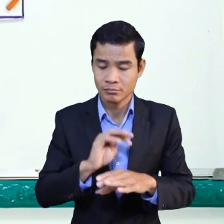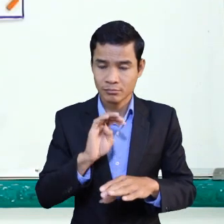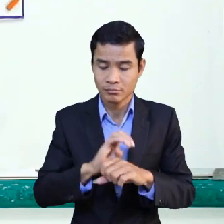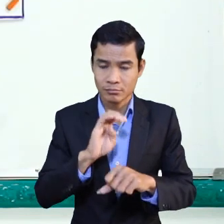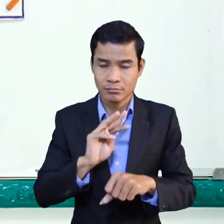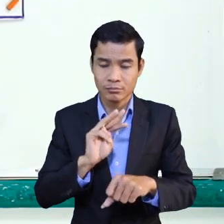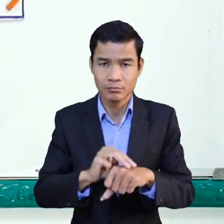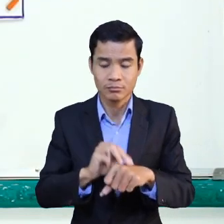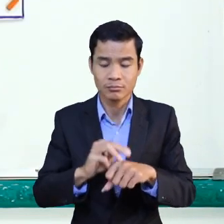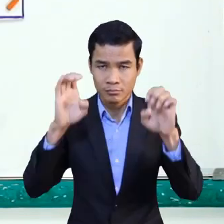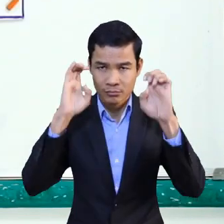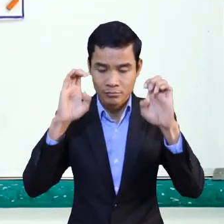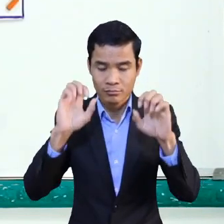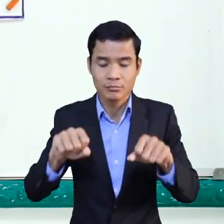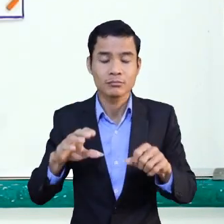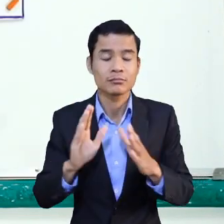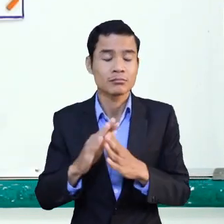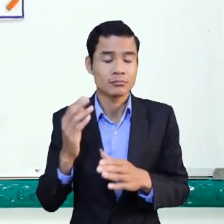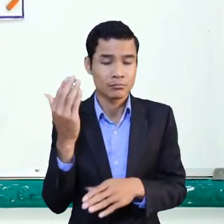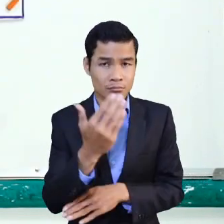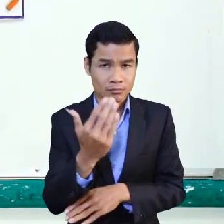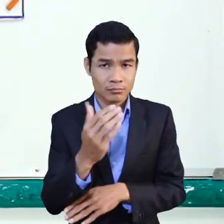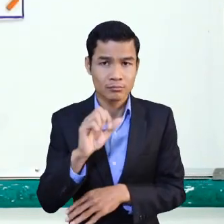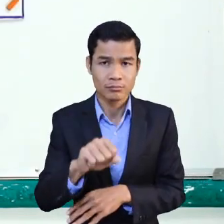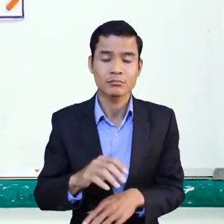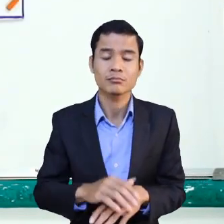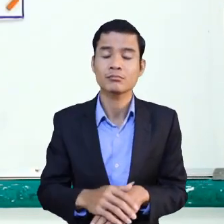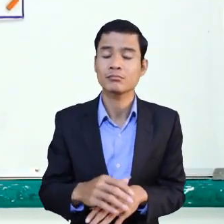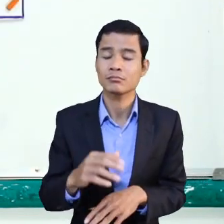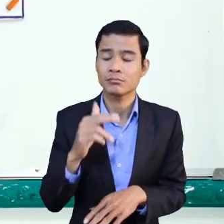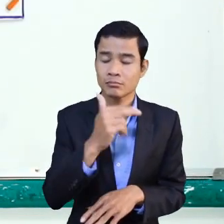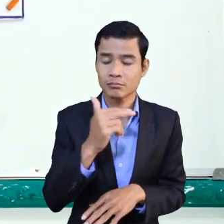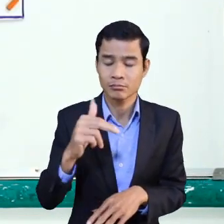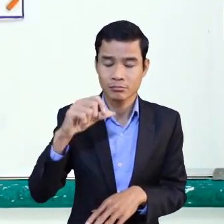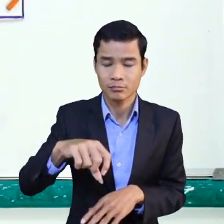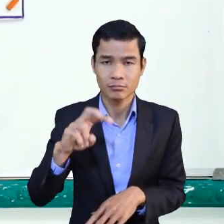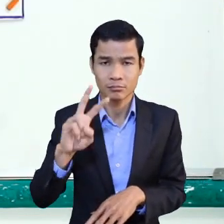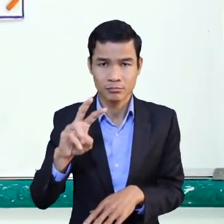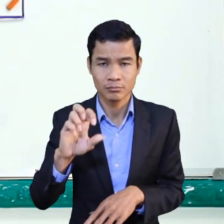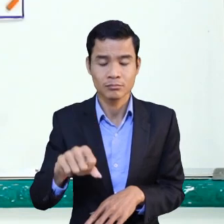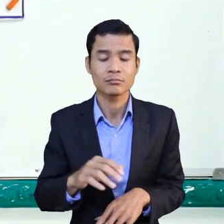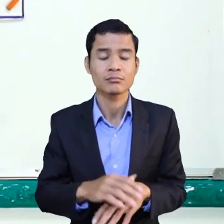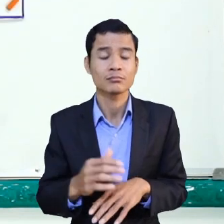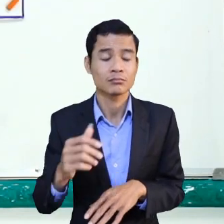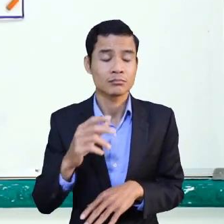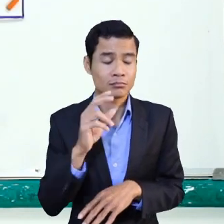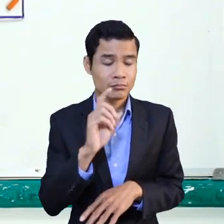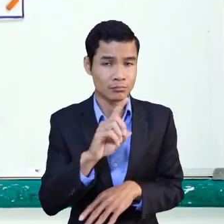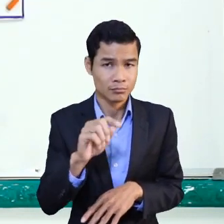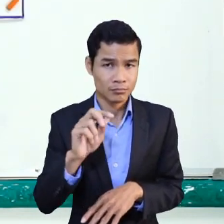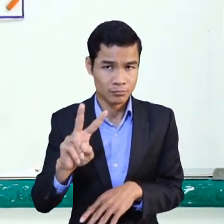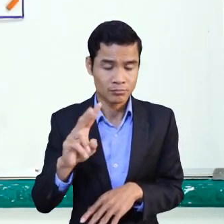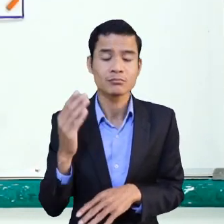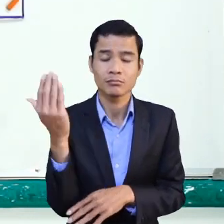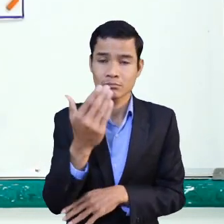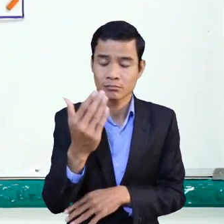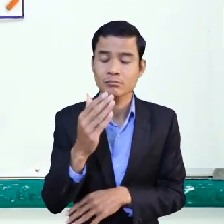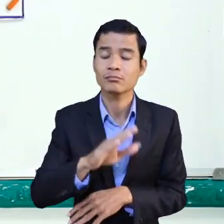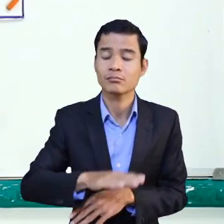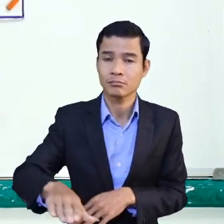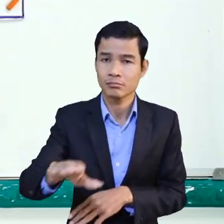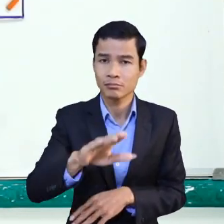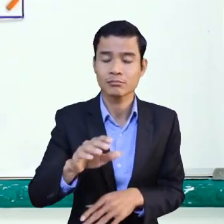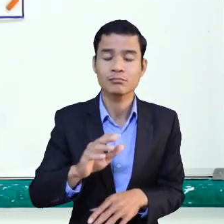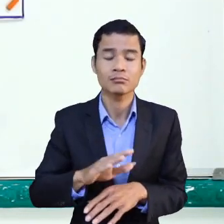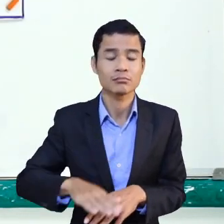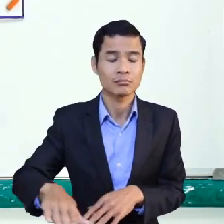បូឌាចានឹងនៅលើកញ្ចក់ទូរទស្សន៍តតក2ទូរទស្សន៍ DTV ចានឹងទូរទស្សន៍រាជធានី